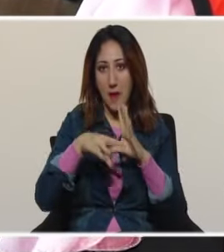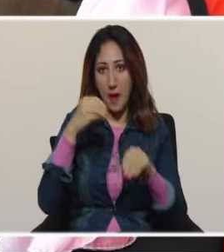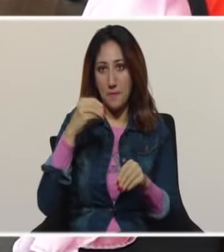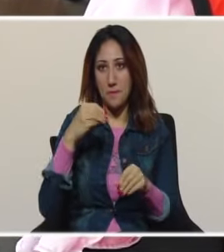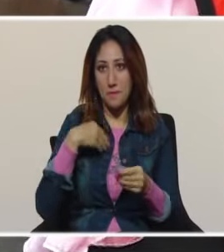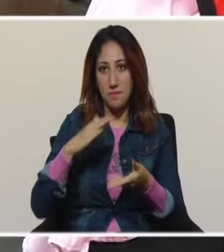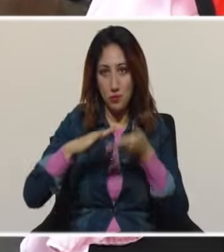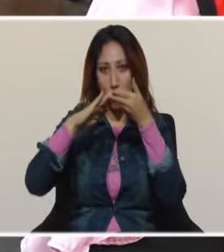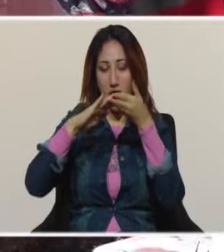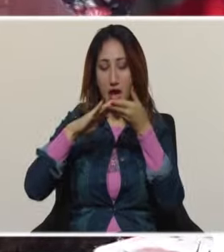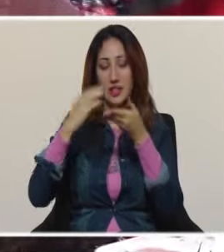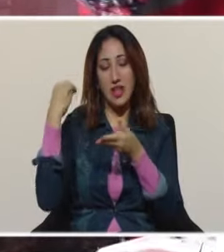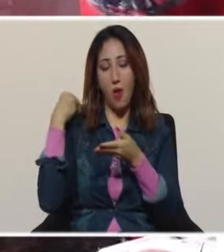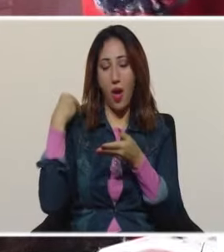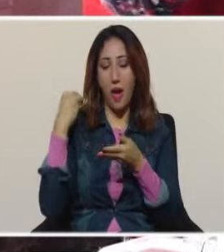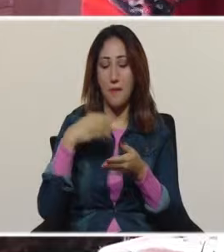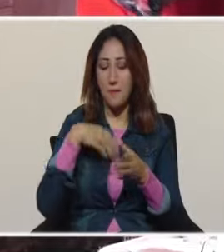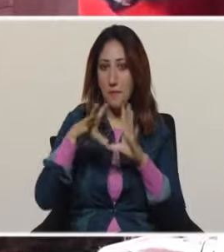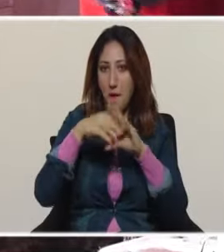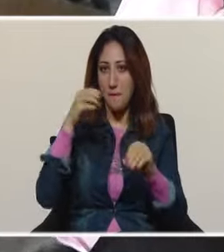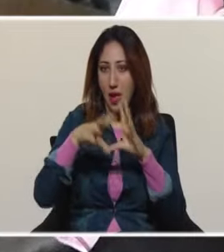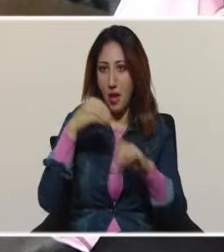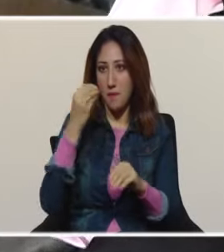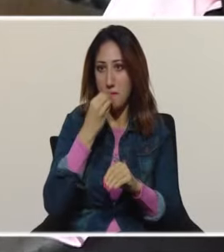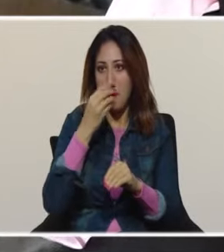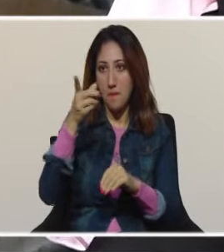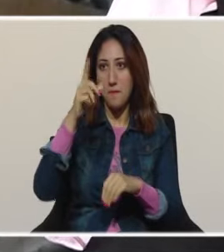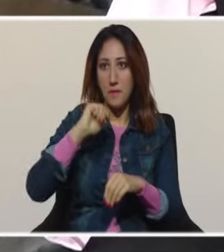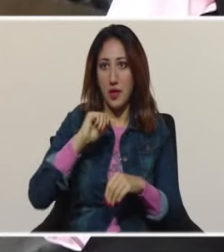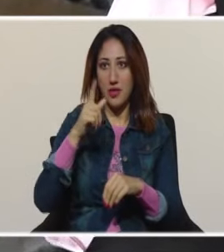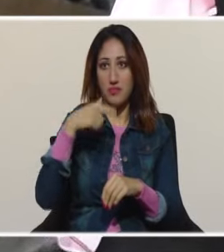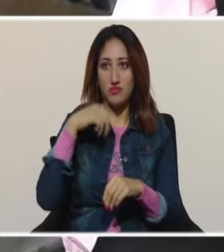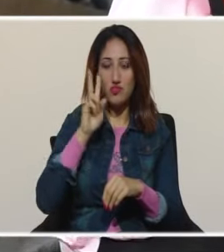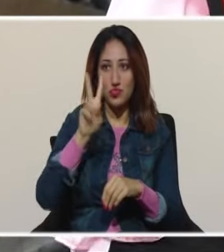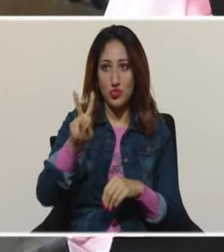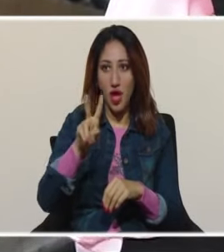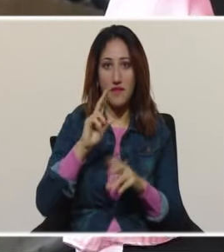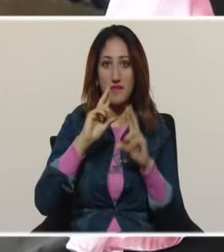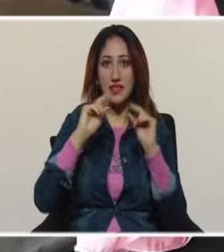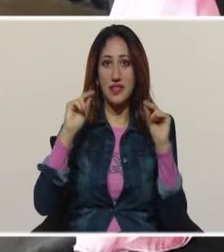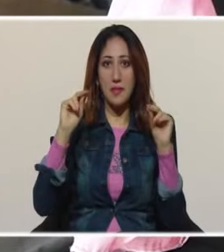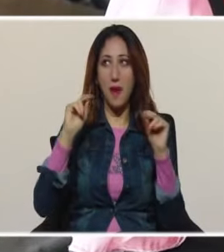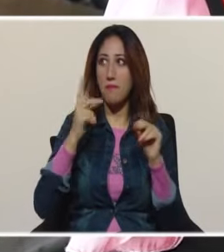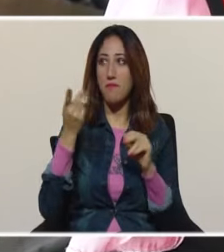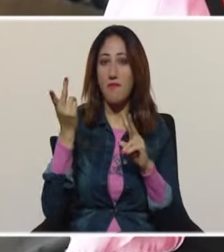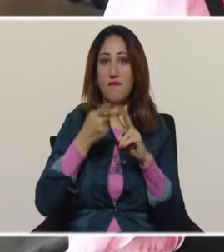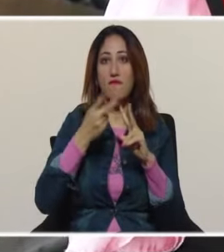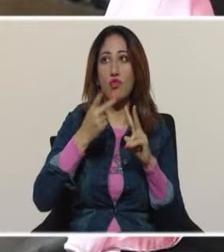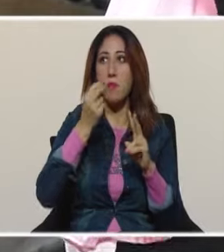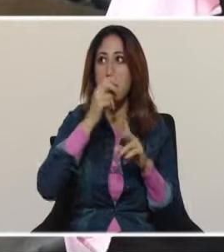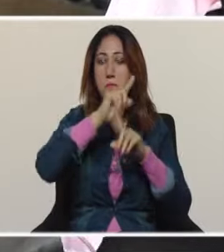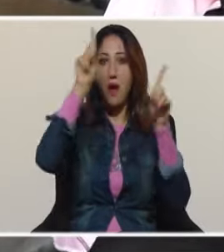معهم في تجهيز الوجبة نفسها. بالتحديد في المكان ده بيلاقوها زيها زي اللي في أفخم المطاعم